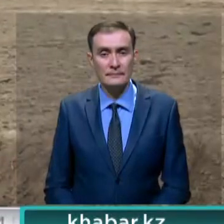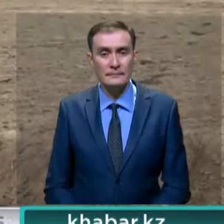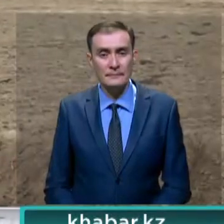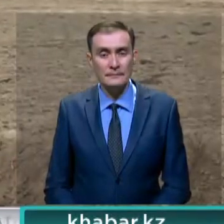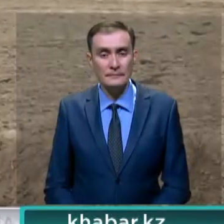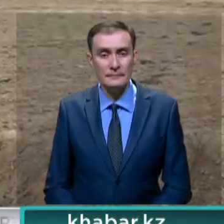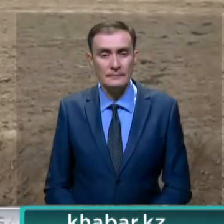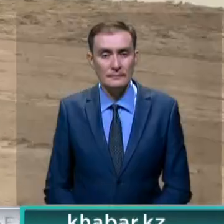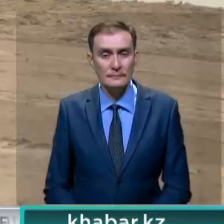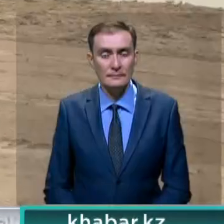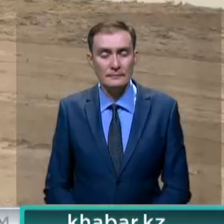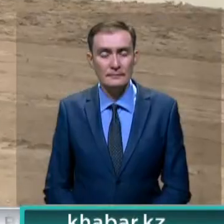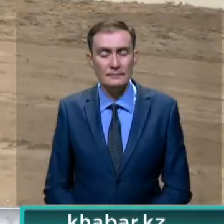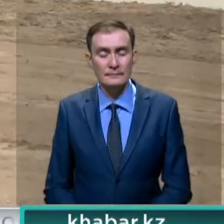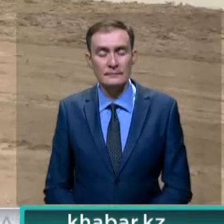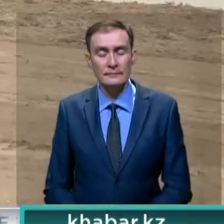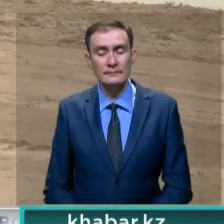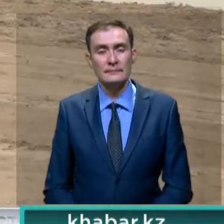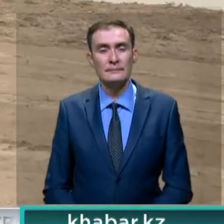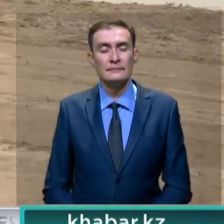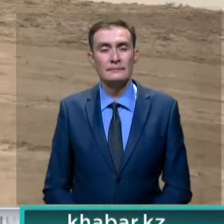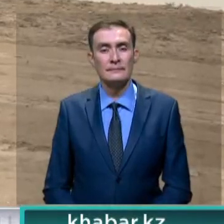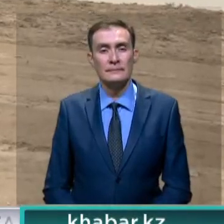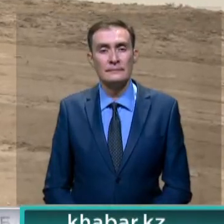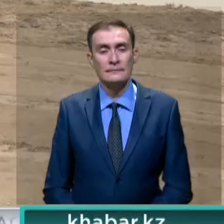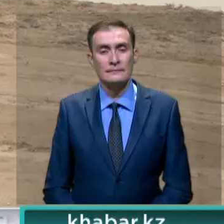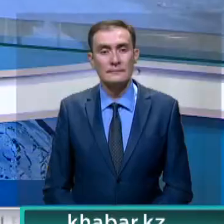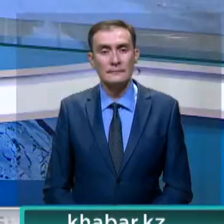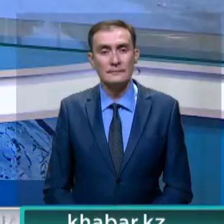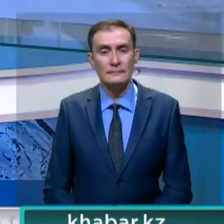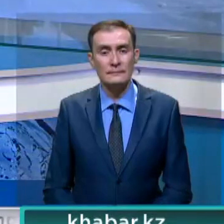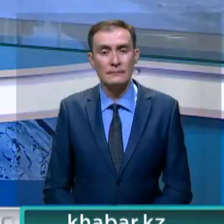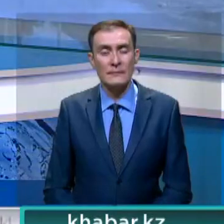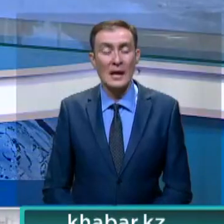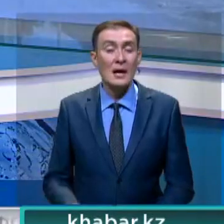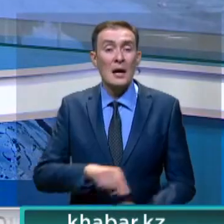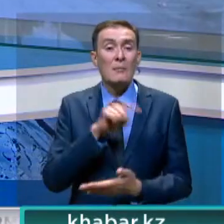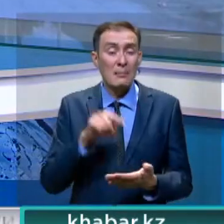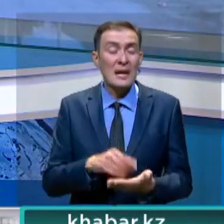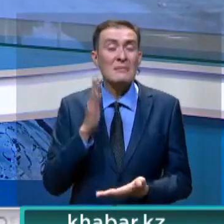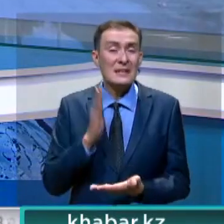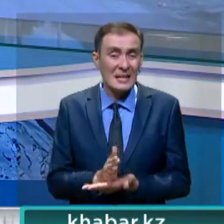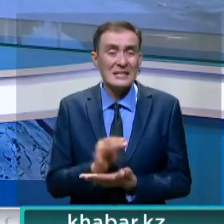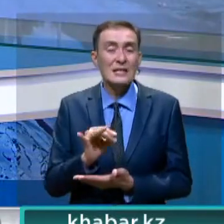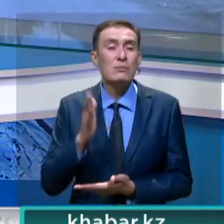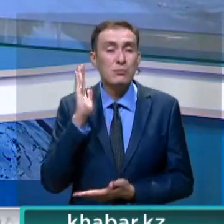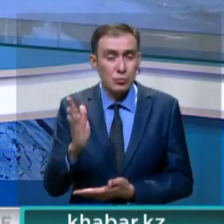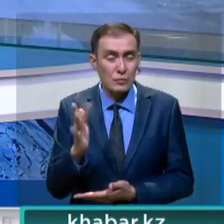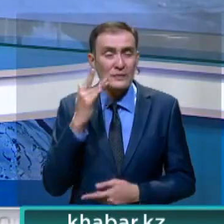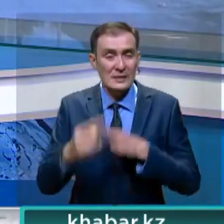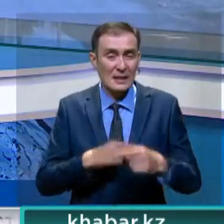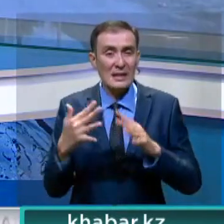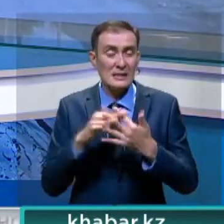Кенже, Амантай Матенов, Атырауская область. Итоги дня. Ну, проблемы есть и будут на селе, но происходит